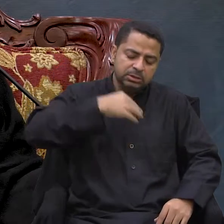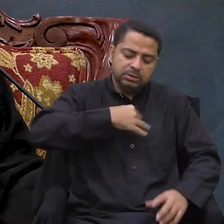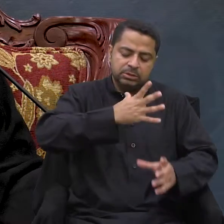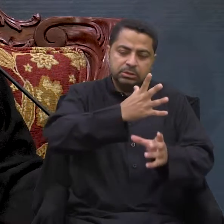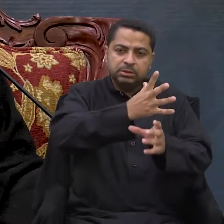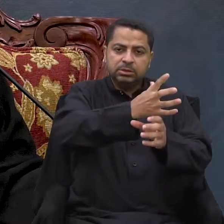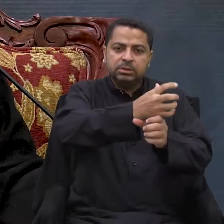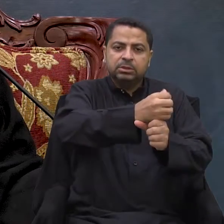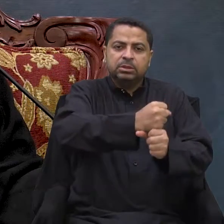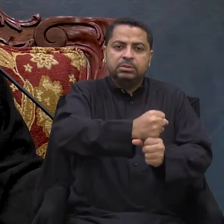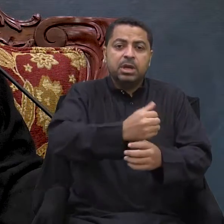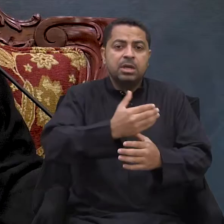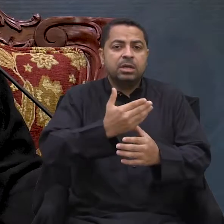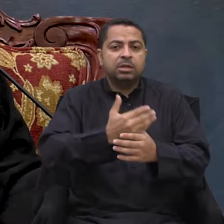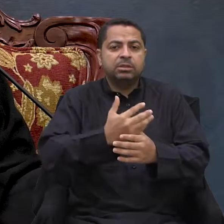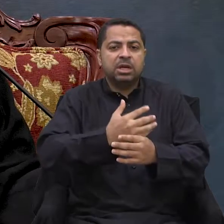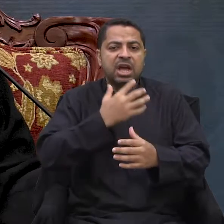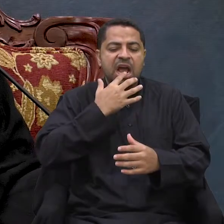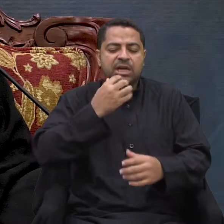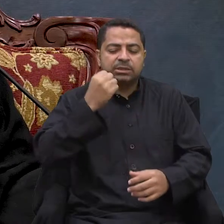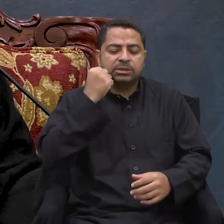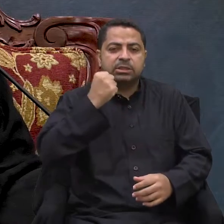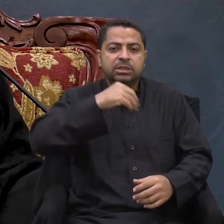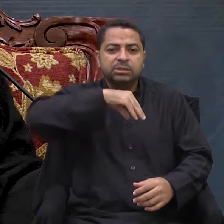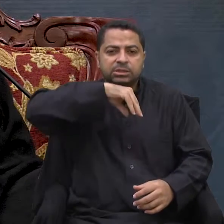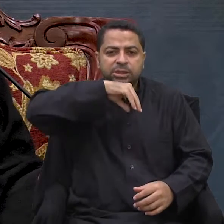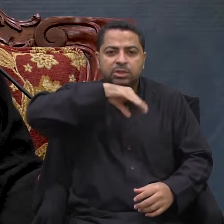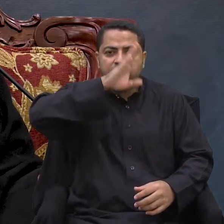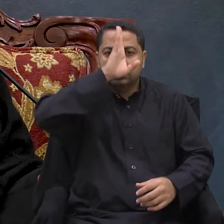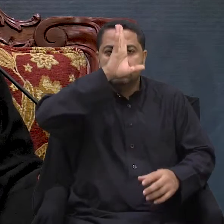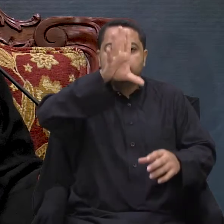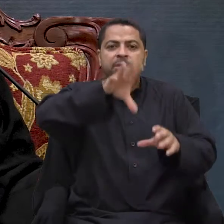والزمان بمصاب جدك الحسين،